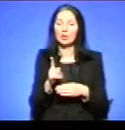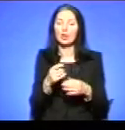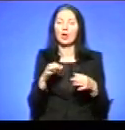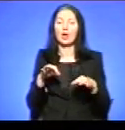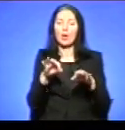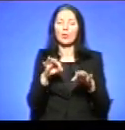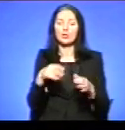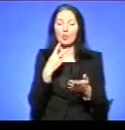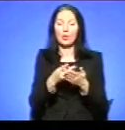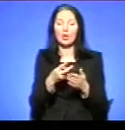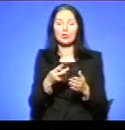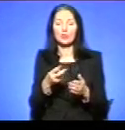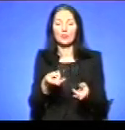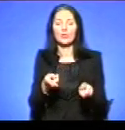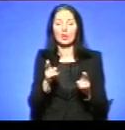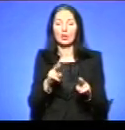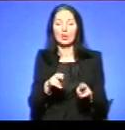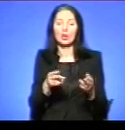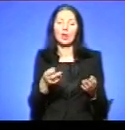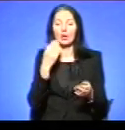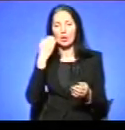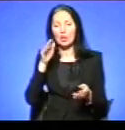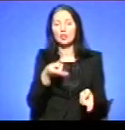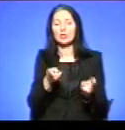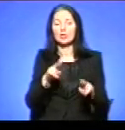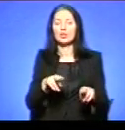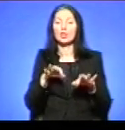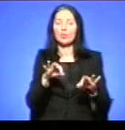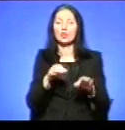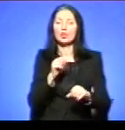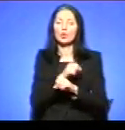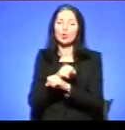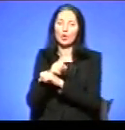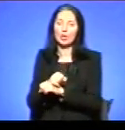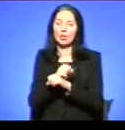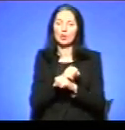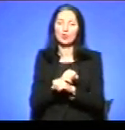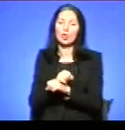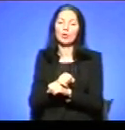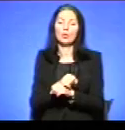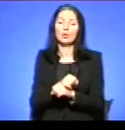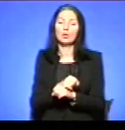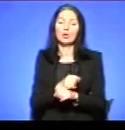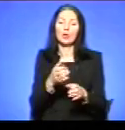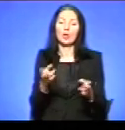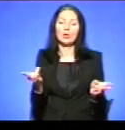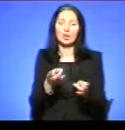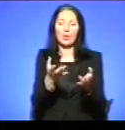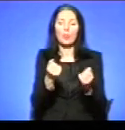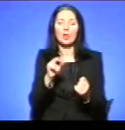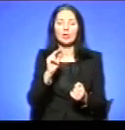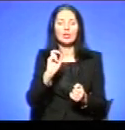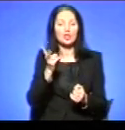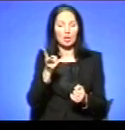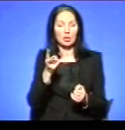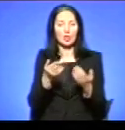пульті, лишити на стоянці. Це найкращий варіант, тобто лишити на стоянці. Стоянки бажано брати кожного разу чек. Тобто, якщо в автомобілі щось сталося,